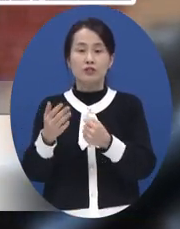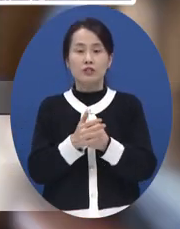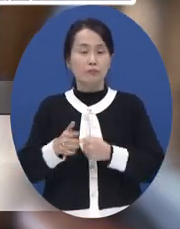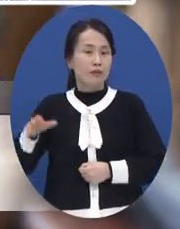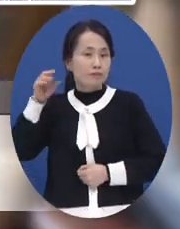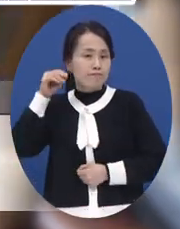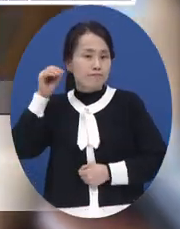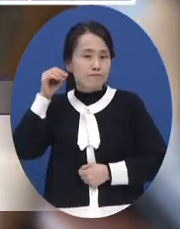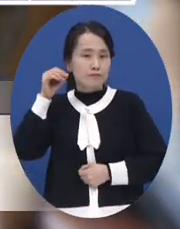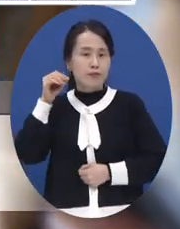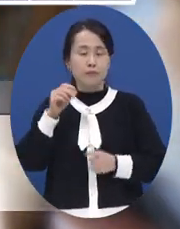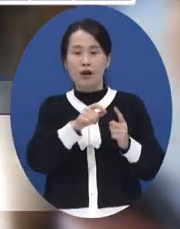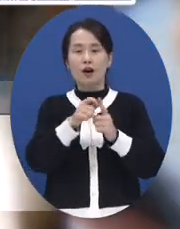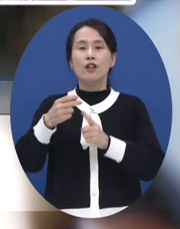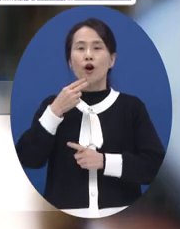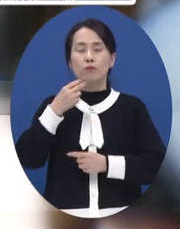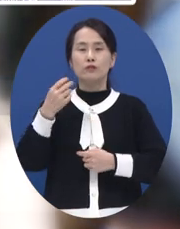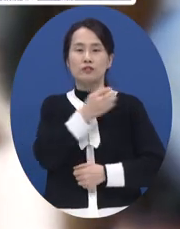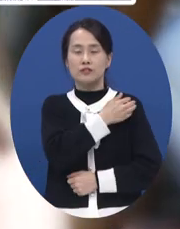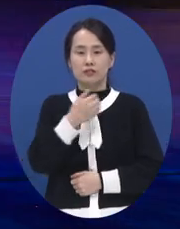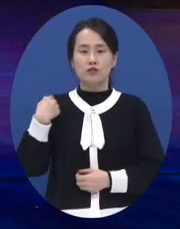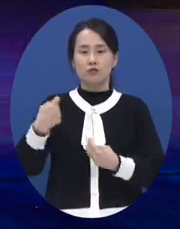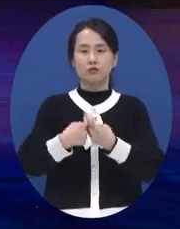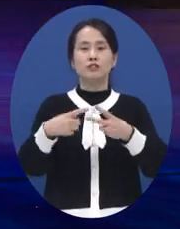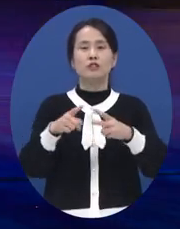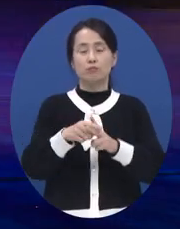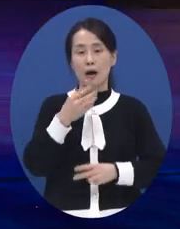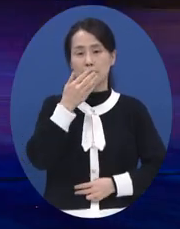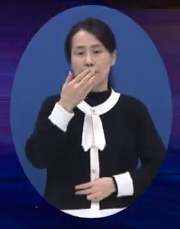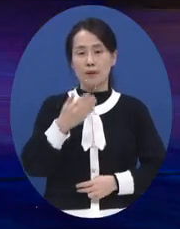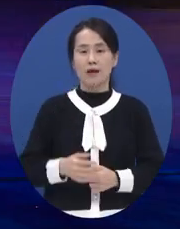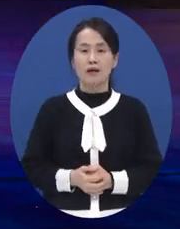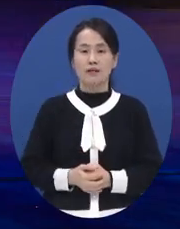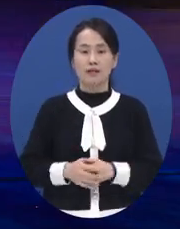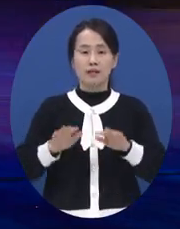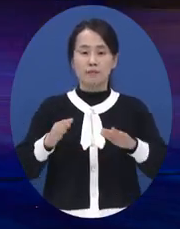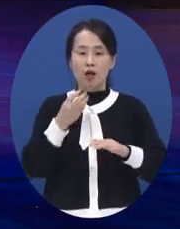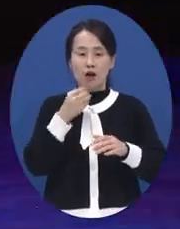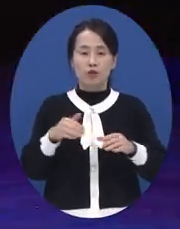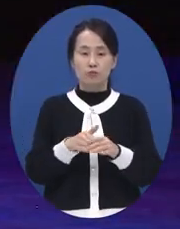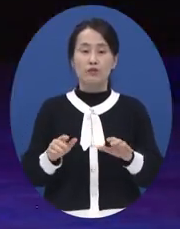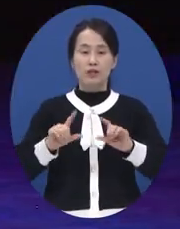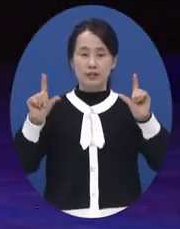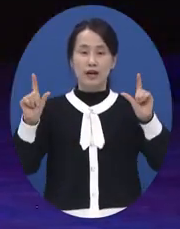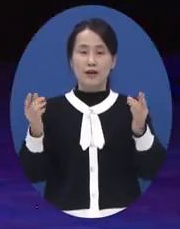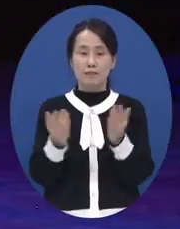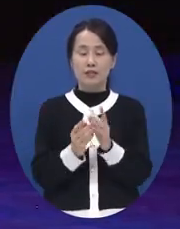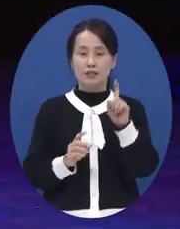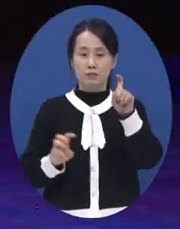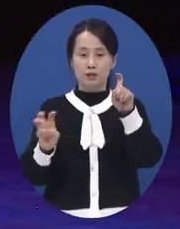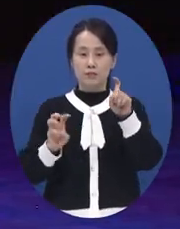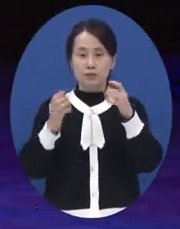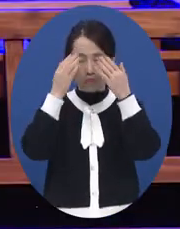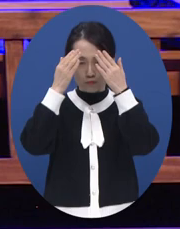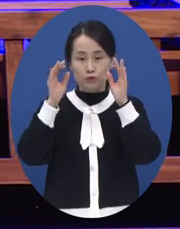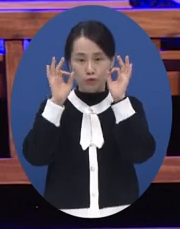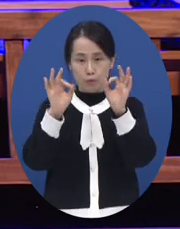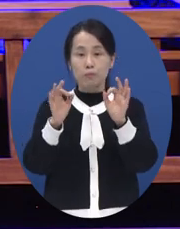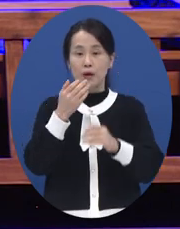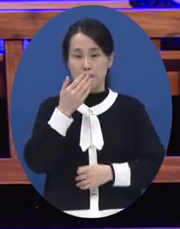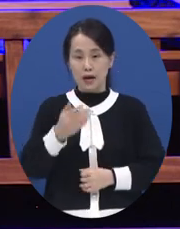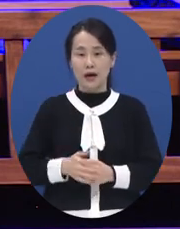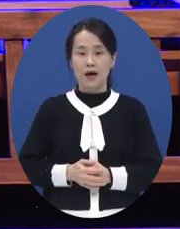해설 없이 보면서도 주문 이해가 되지 않을까 싶고요 이번 공연은 경기도 문화의 날에 맞춰 11월 30일 무료로 관람할 수